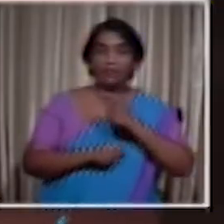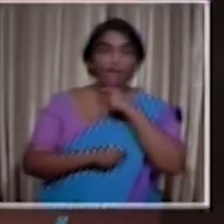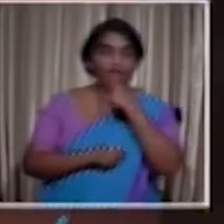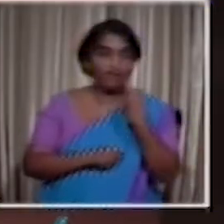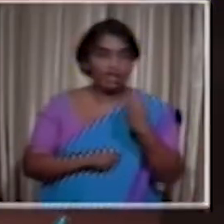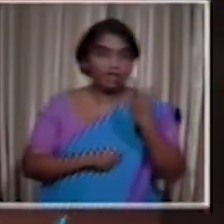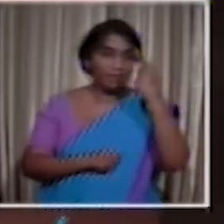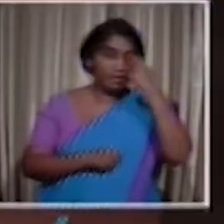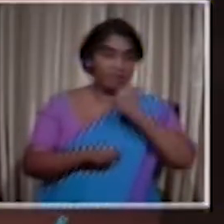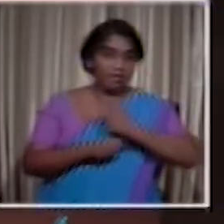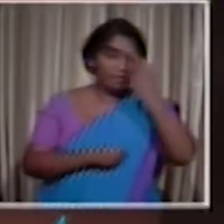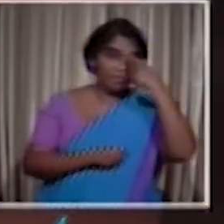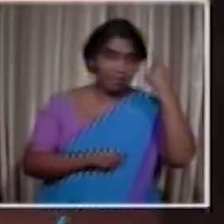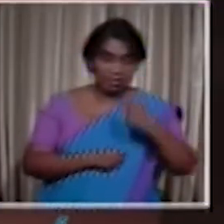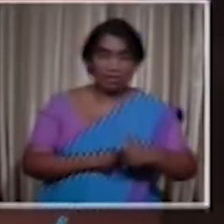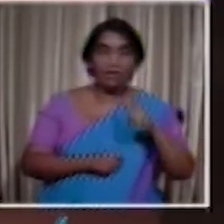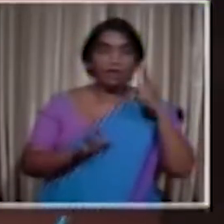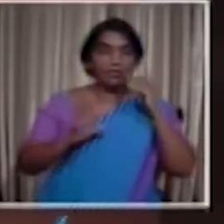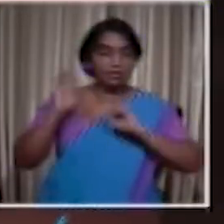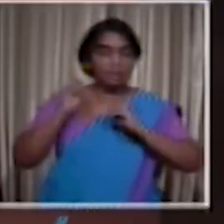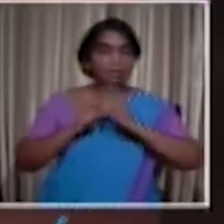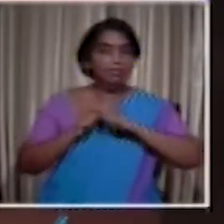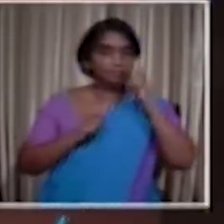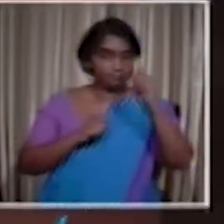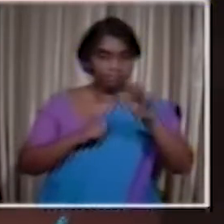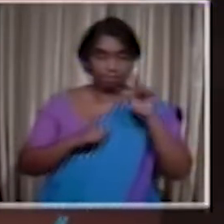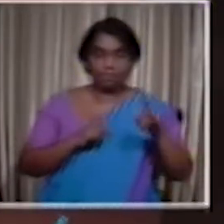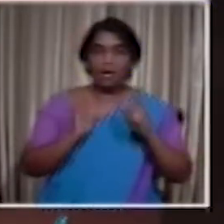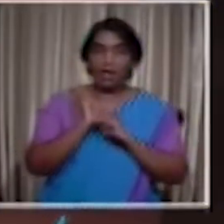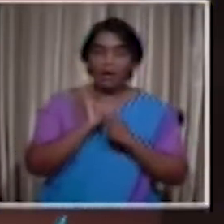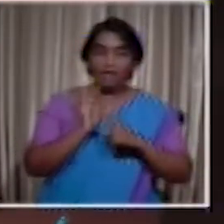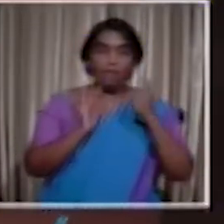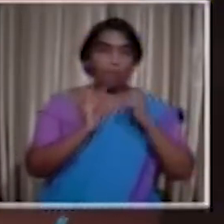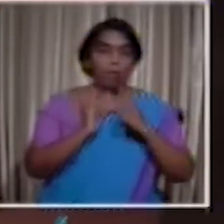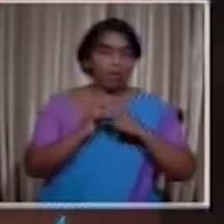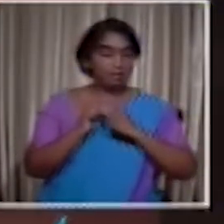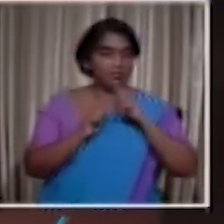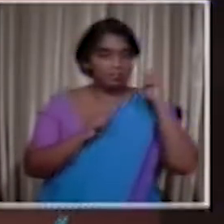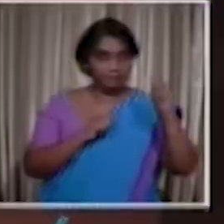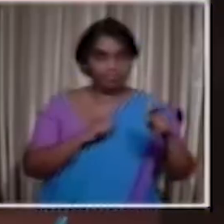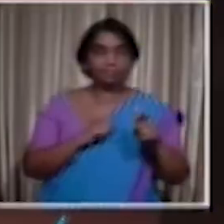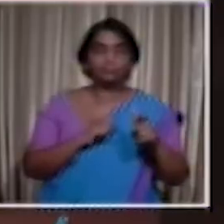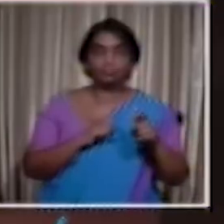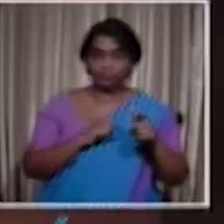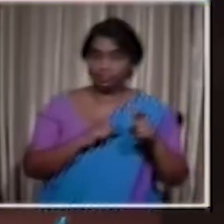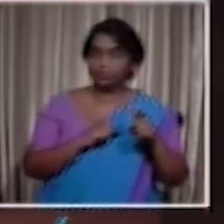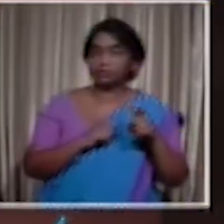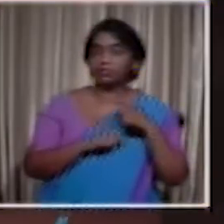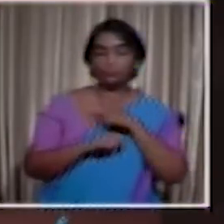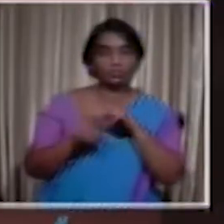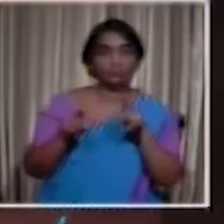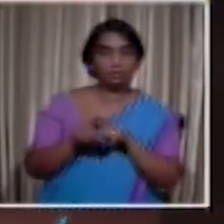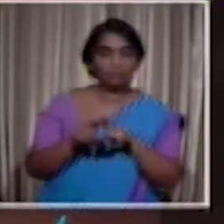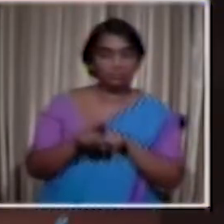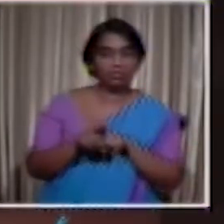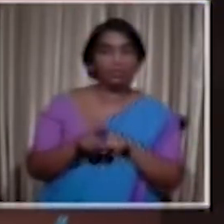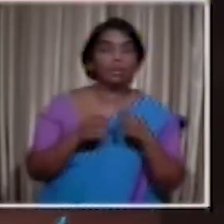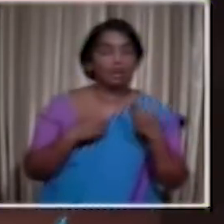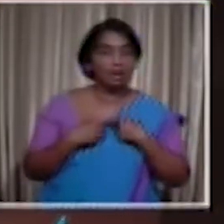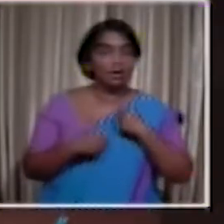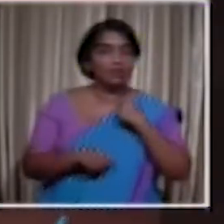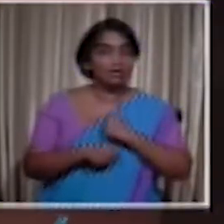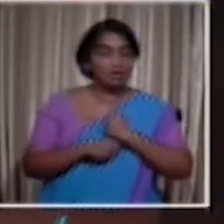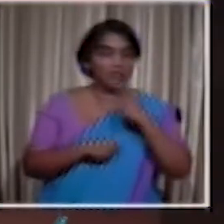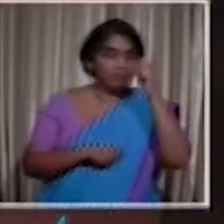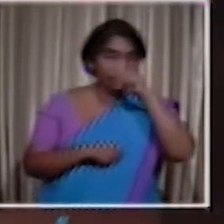වැටුප්පෙනුයි රාජ්‍ය ආදායම් 70ක් අපිට ගෙවන්න සිදු වී තිබෙනවා ණය පොලි වාරික වලට ණය පොලි වාරිකයට ඒකට අපේ රාජ්‍ය සේවක